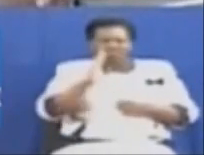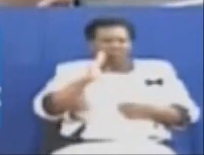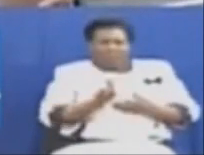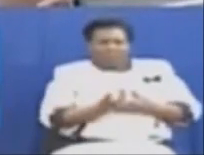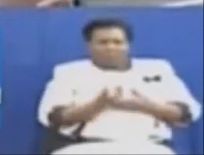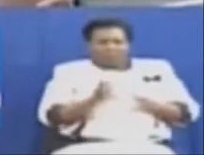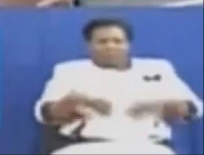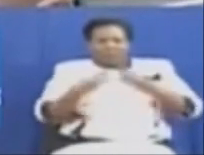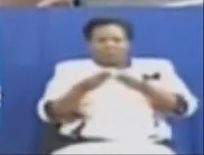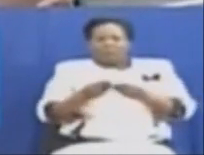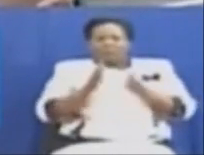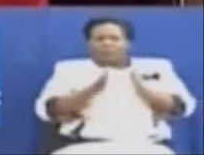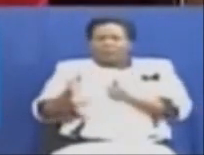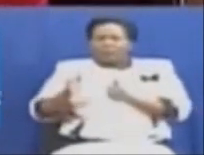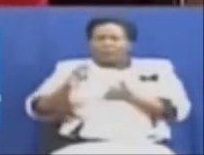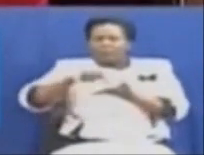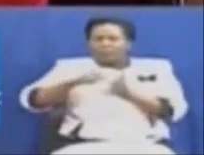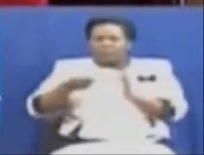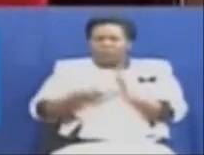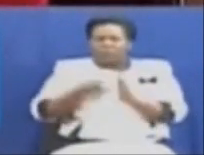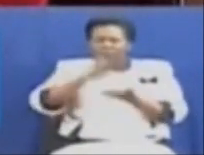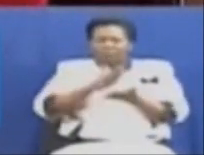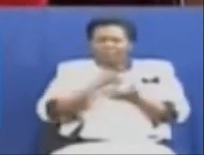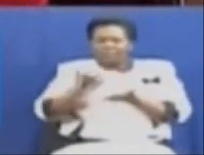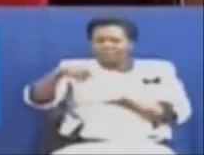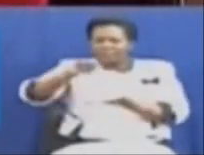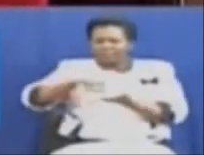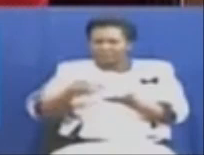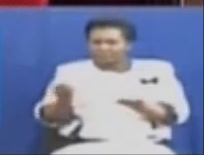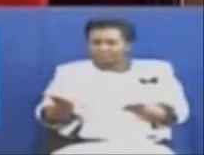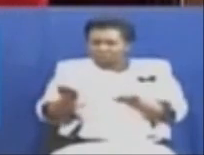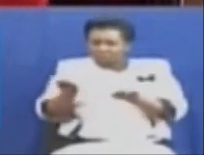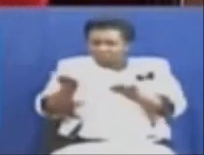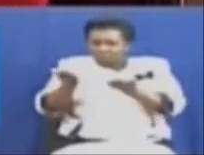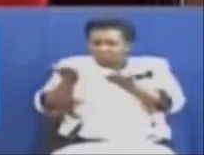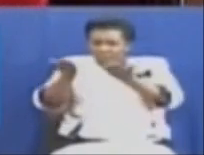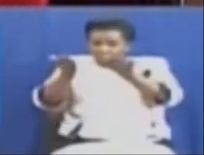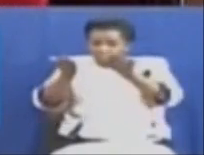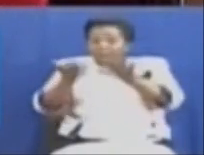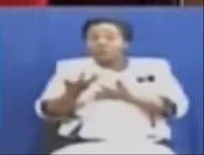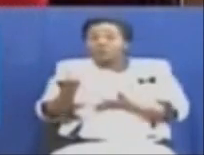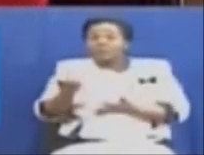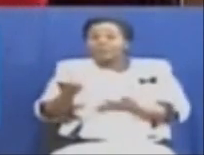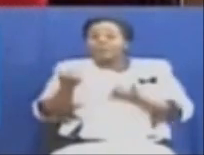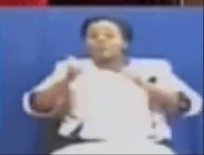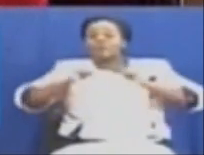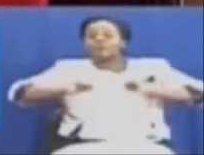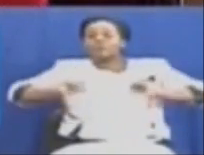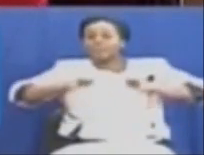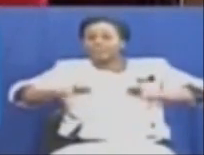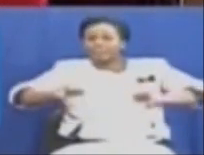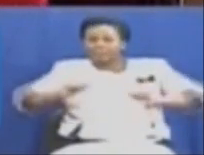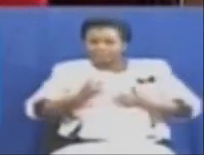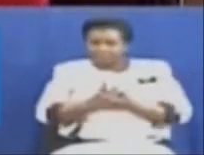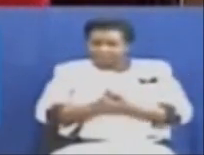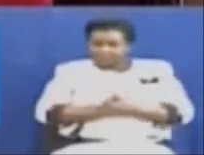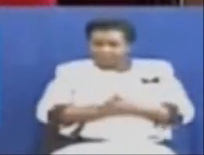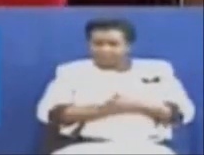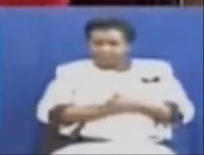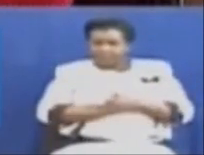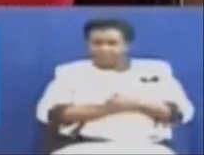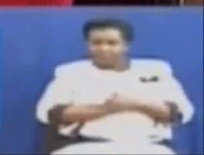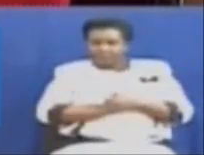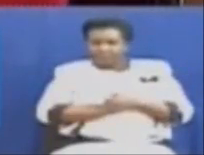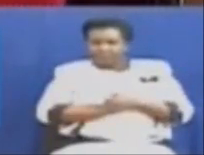hii ushakamilika. Na kitakachofuata katika bajeti ya 2021 tutaanza kuijenga hatua kwa